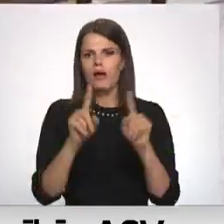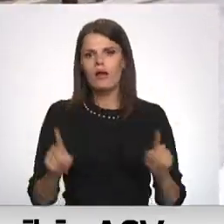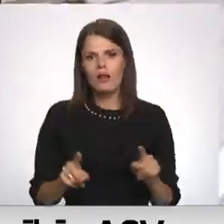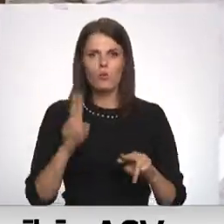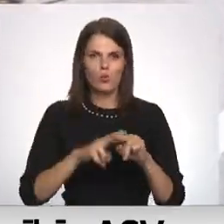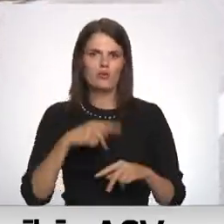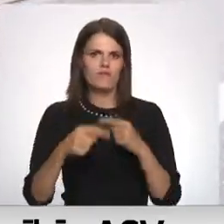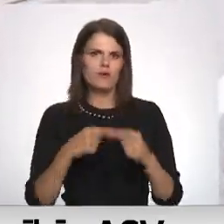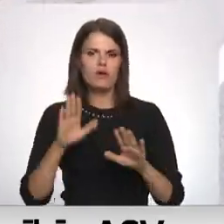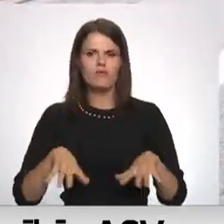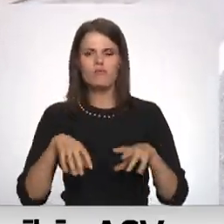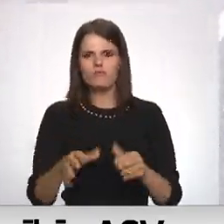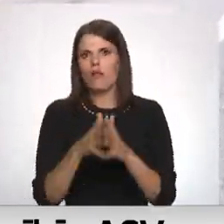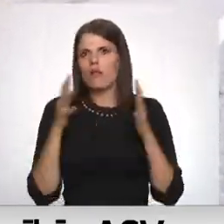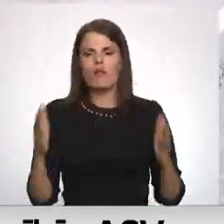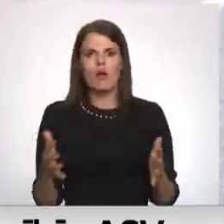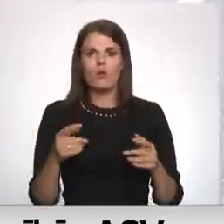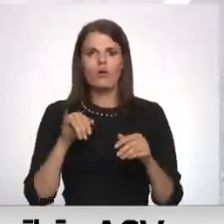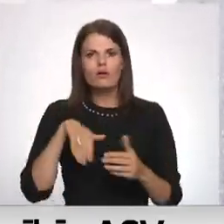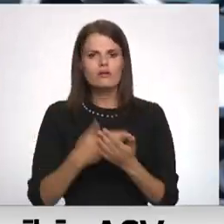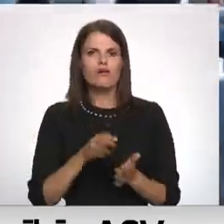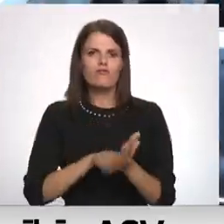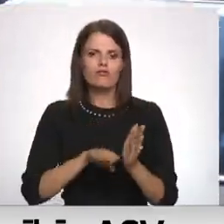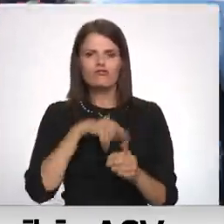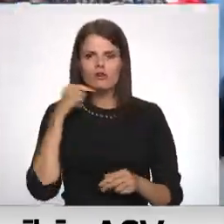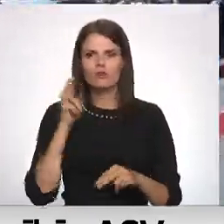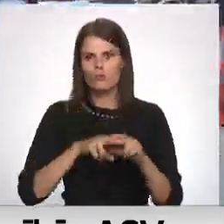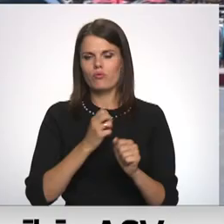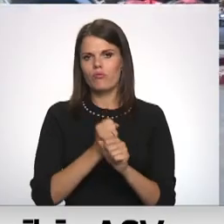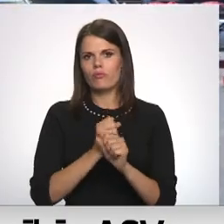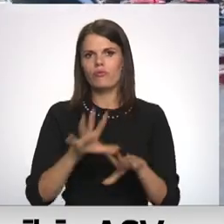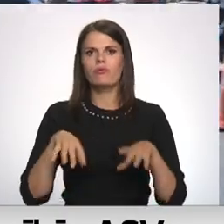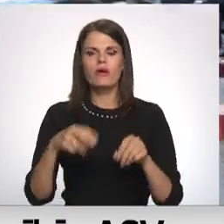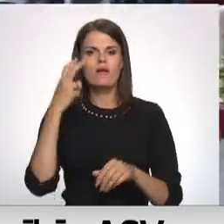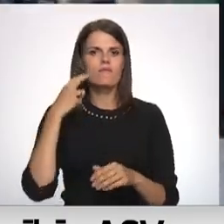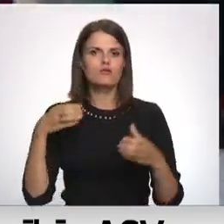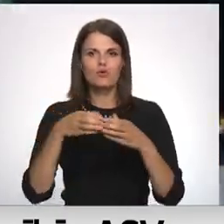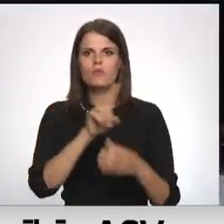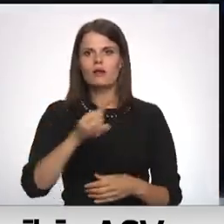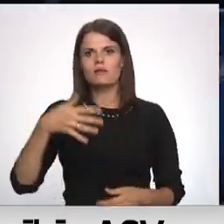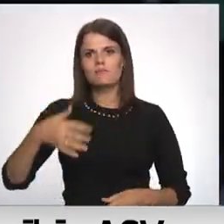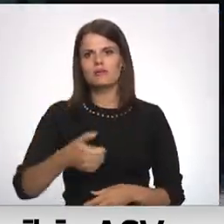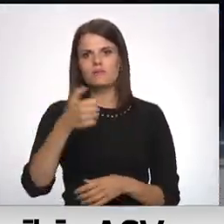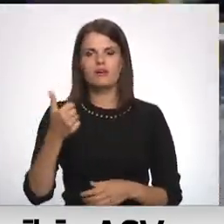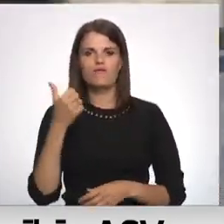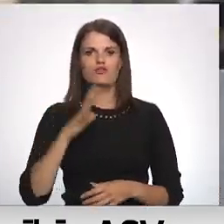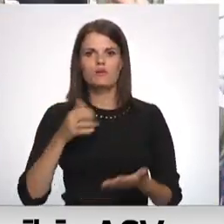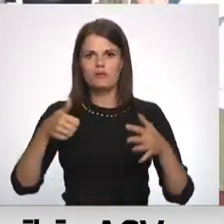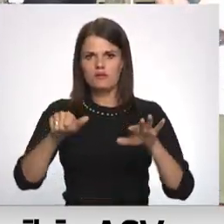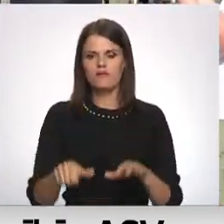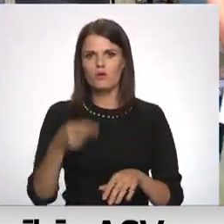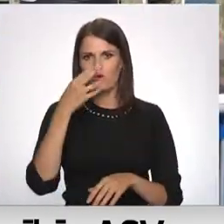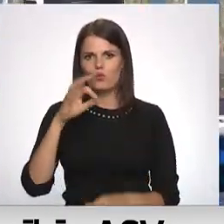var izdarīt kaut ko milzīgu un kaut ko lielu, ja tu tikai gribi un dari. Vecuma grupā līdz 50 gadiem Arvis ierindojās 6. Vietā